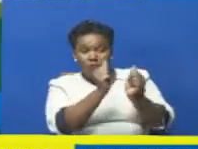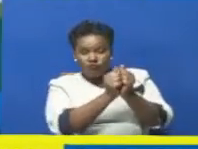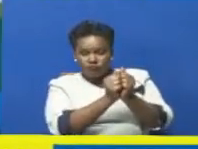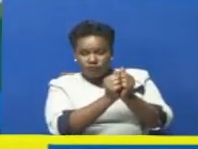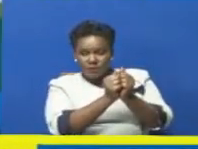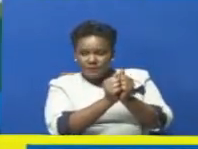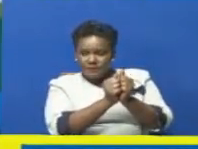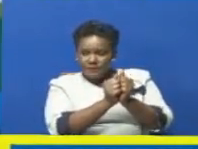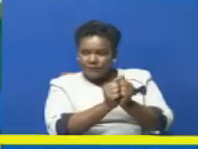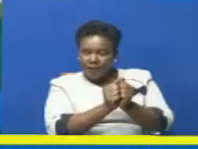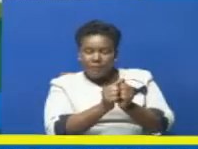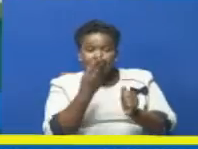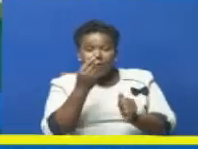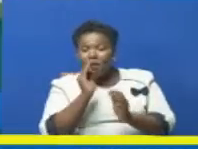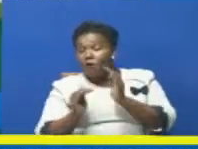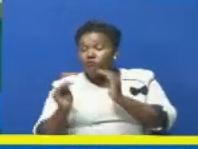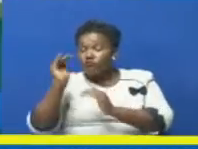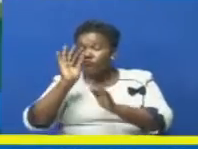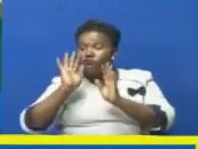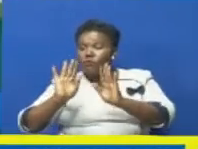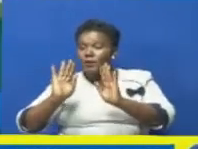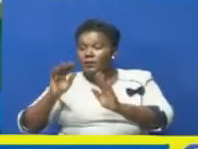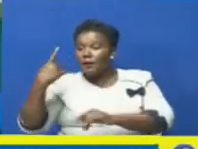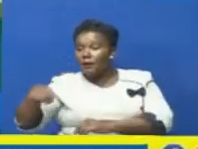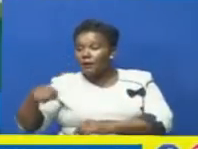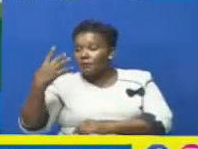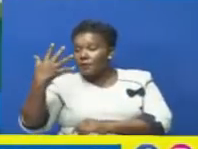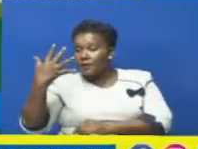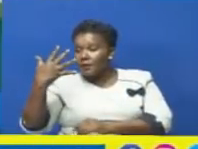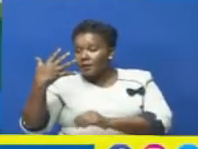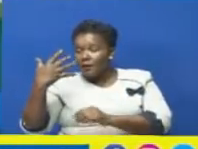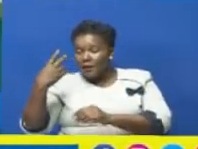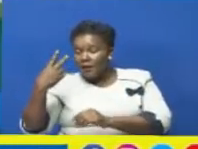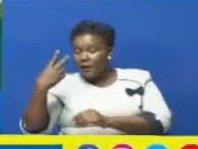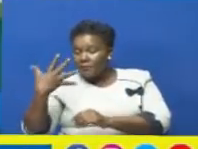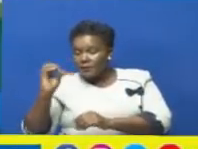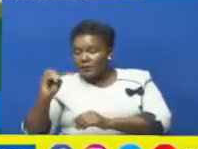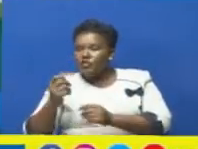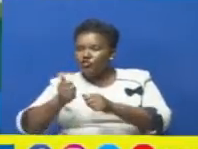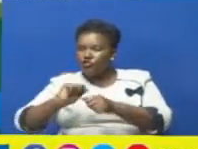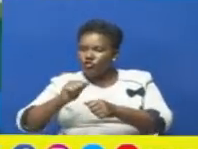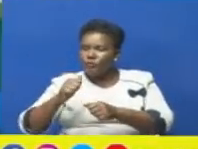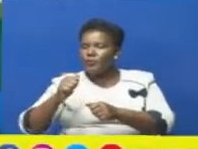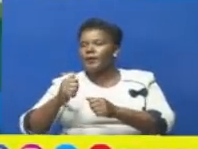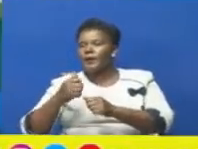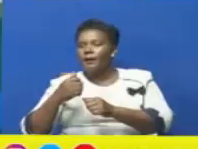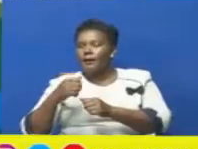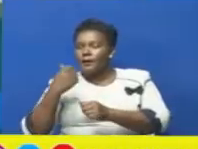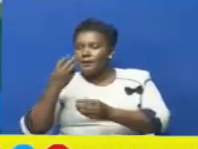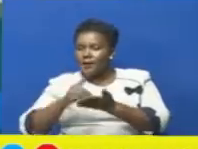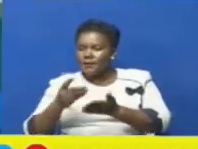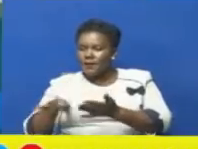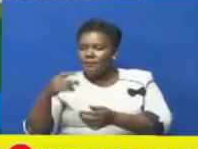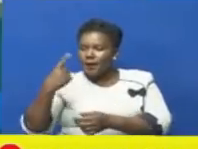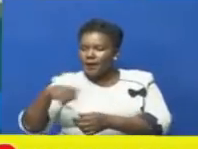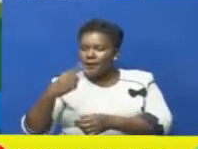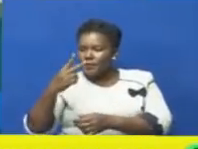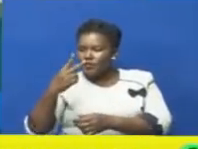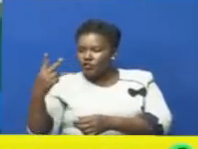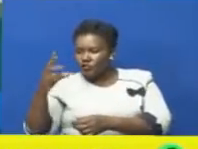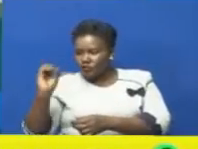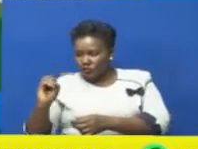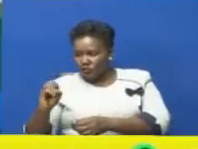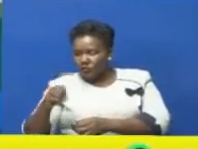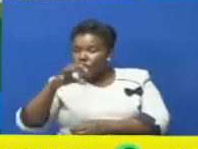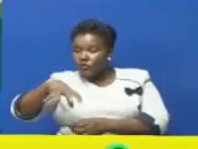110,000. Bei ya juu ni Mwanza 250,000, Njombe 250,000, Dar es Salaam 220,000, na kwa Dar es Salaam hili ni